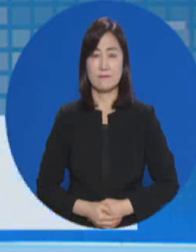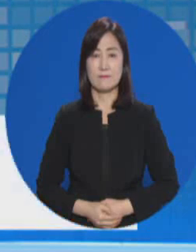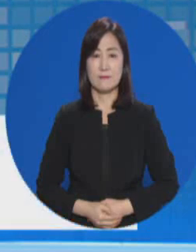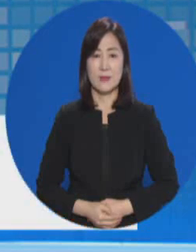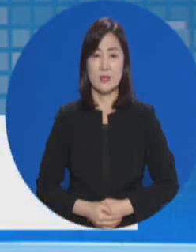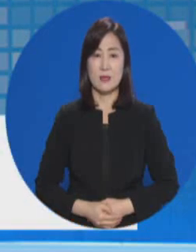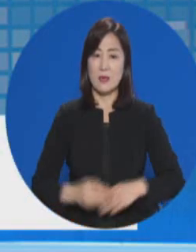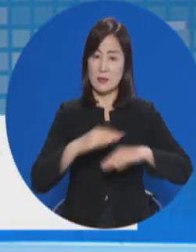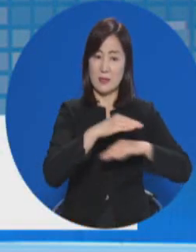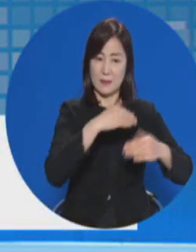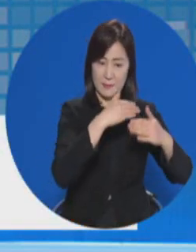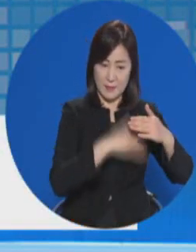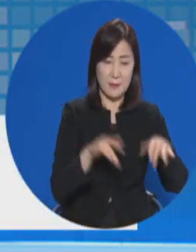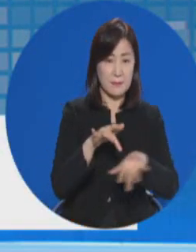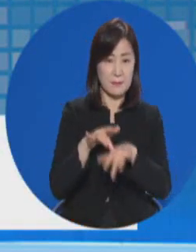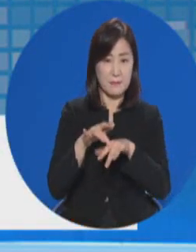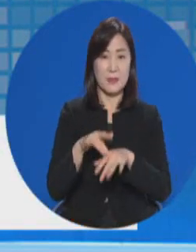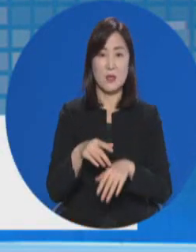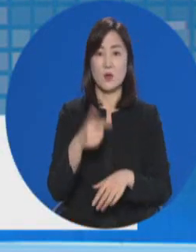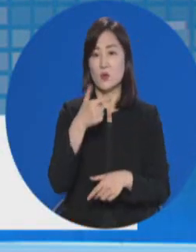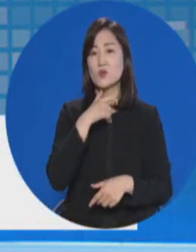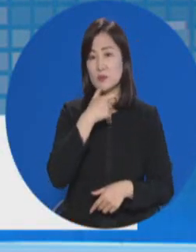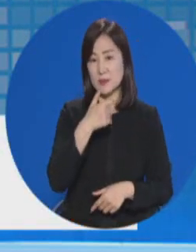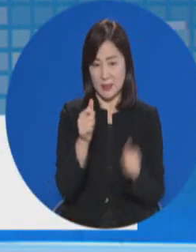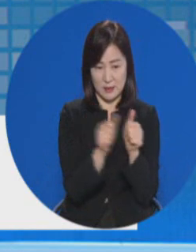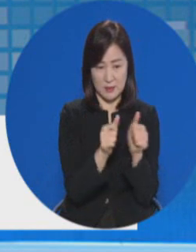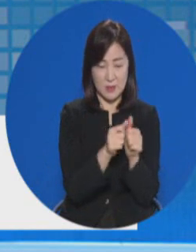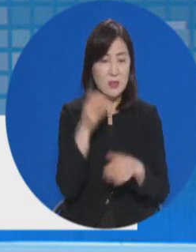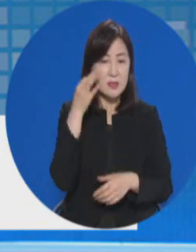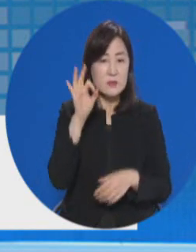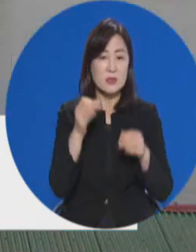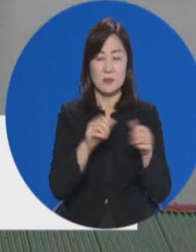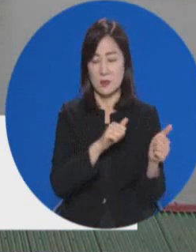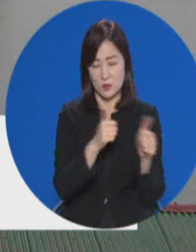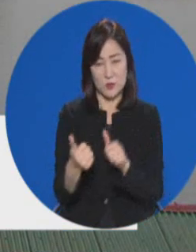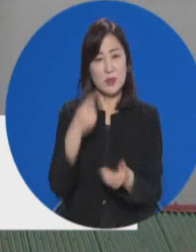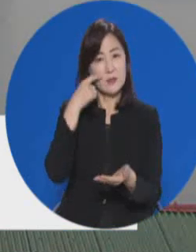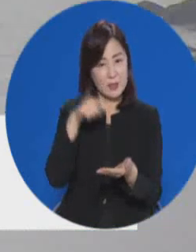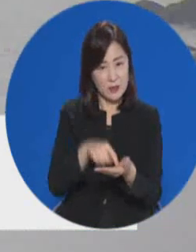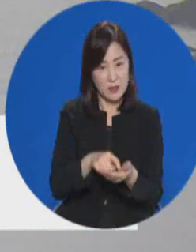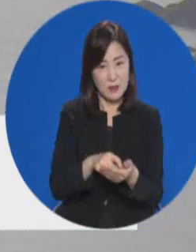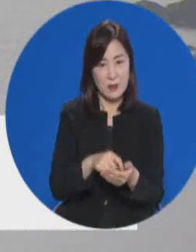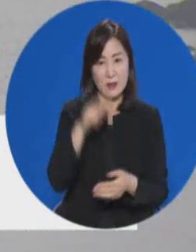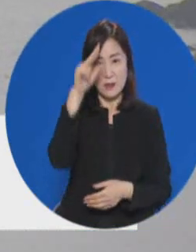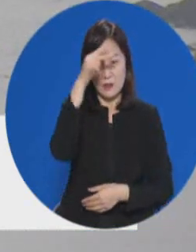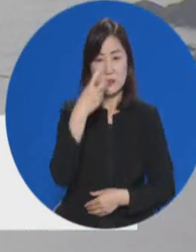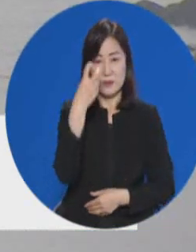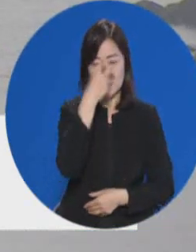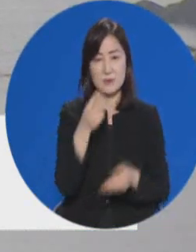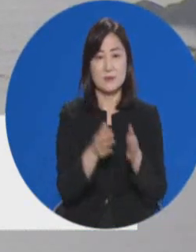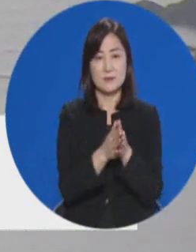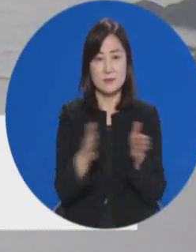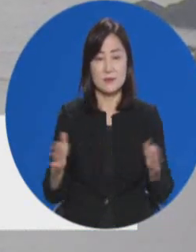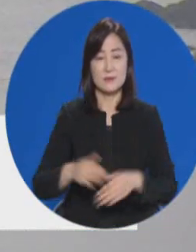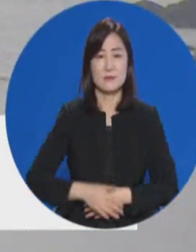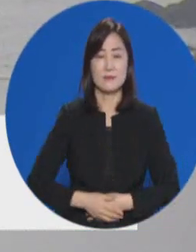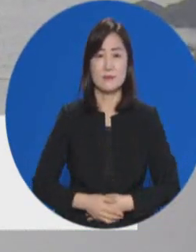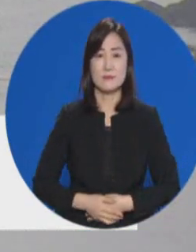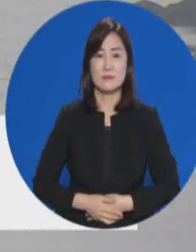차량만 남기고 실종됐던 60대 남성이 열흘 만에 숨진 채 발견돼 해경이 수사에 나섰습니다.